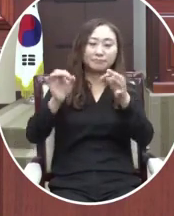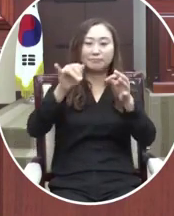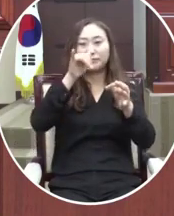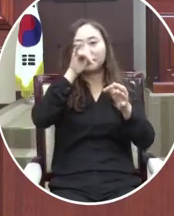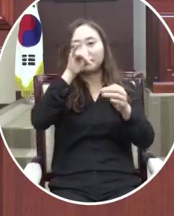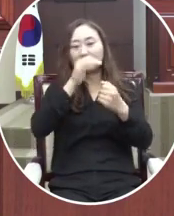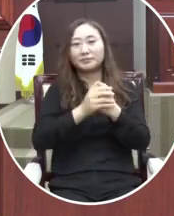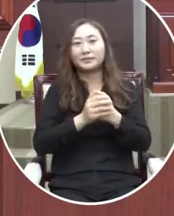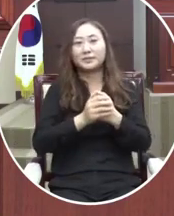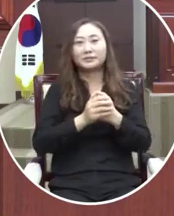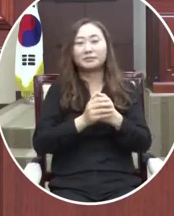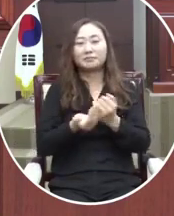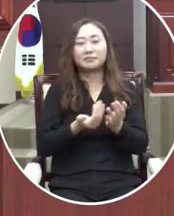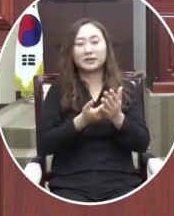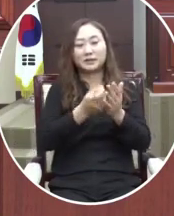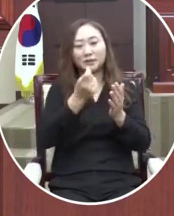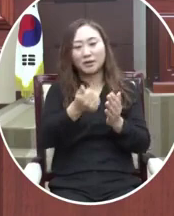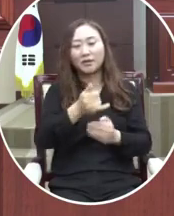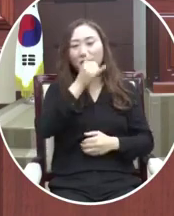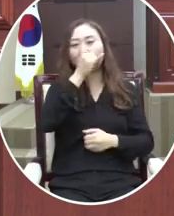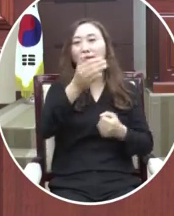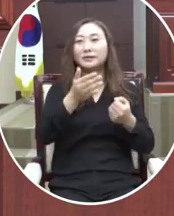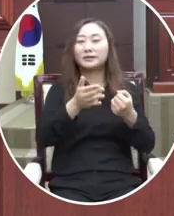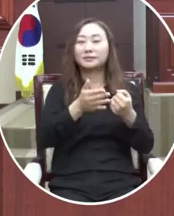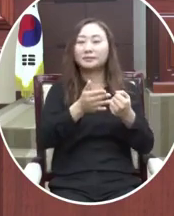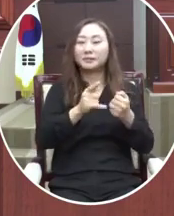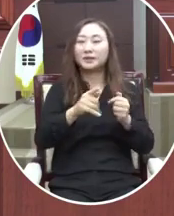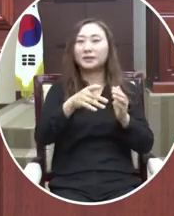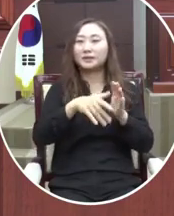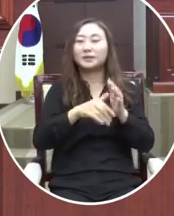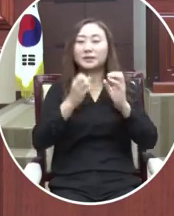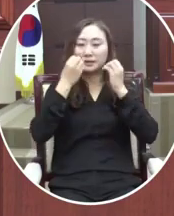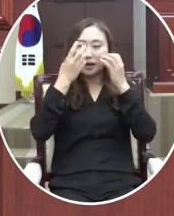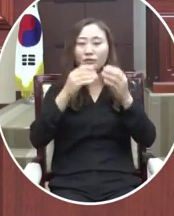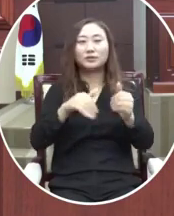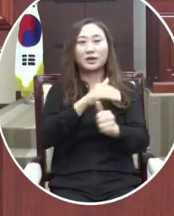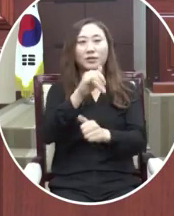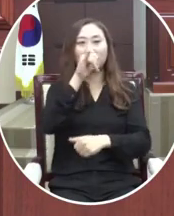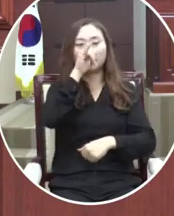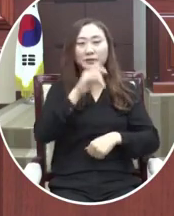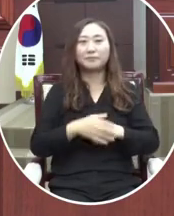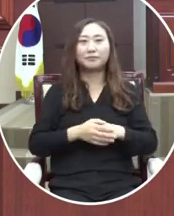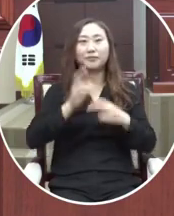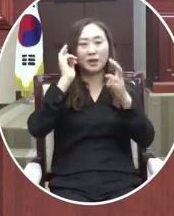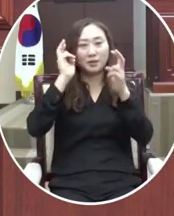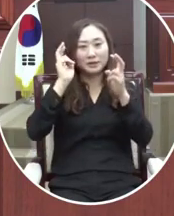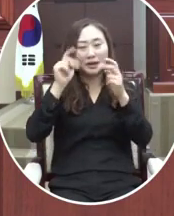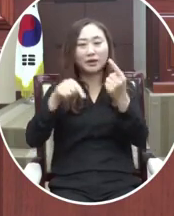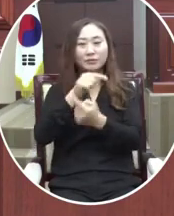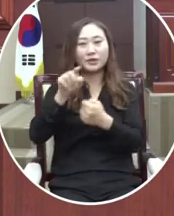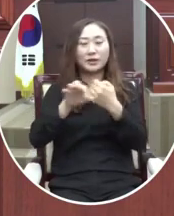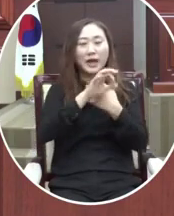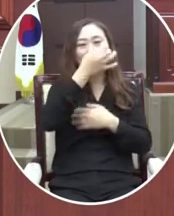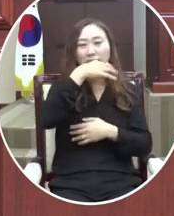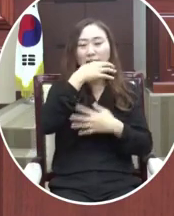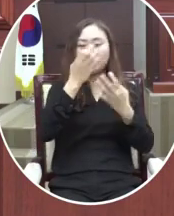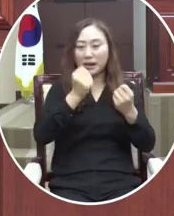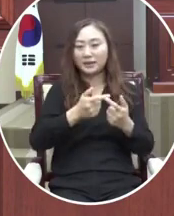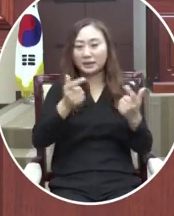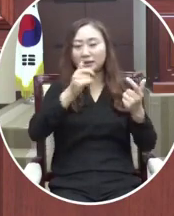고금리 저성장이라는 새로운 체제를 맞이하고 있습니다 소상공인과 가계의 대출이자 부담은